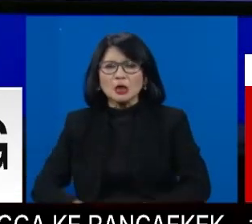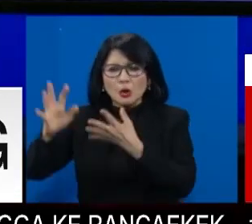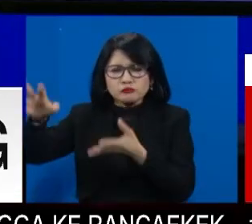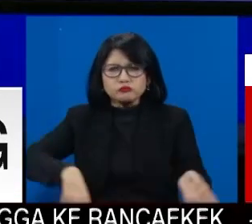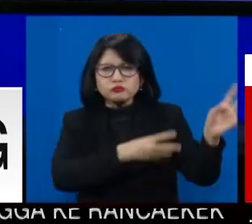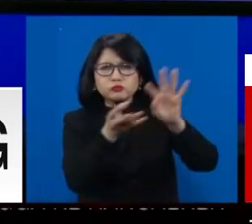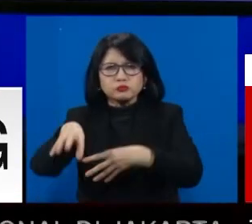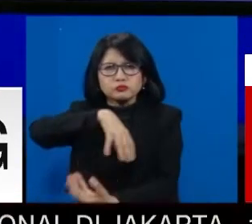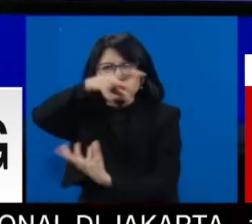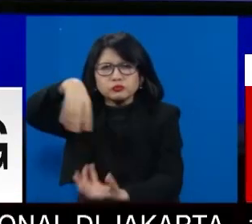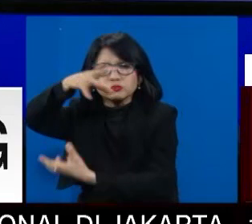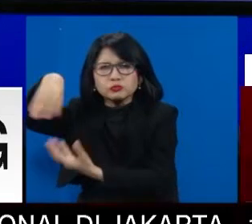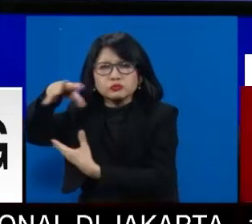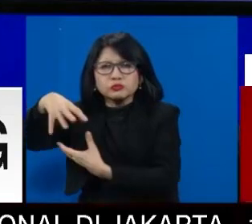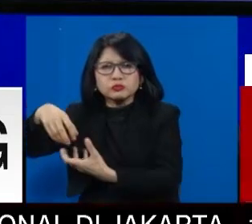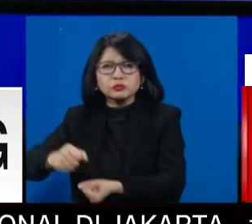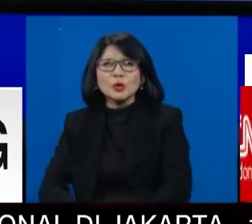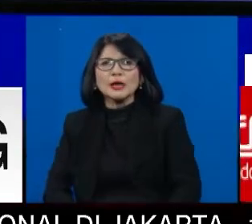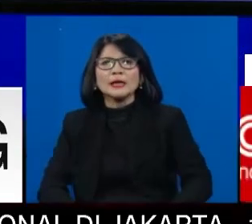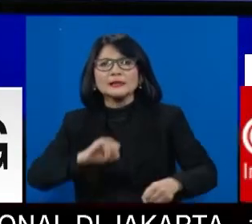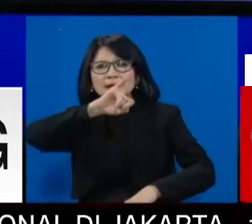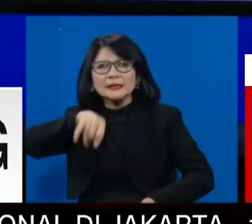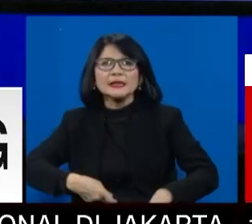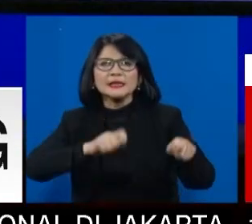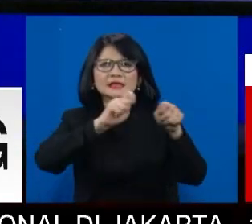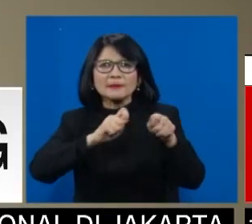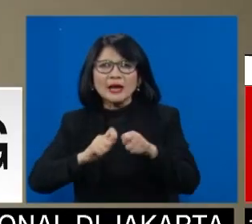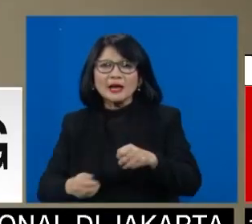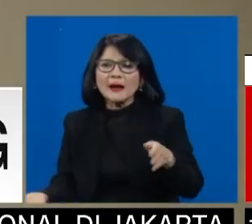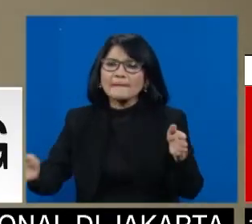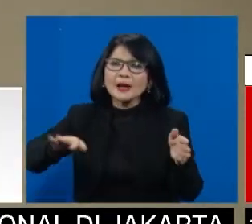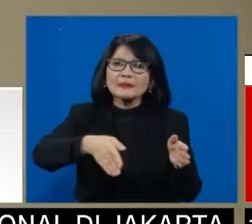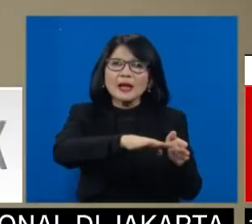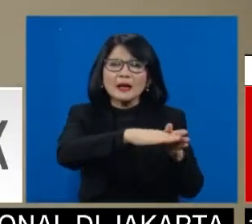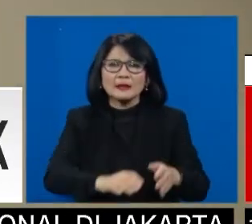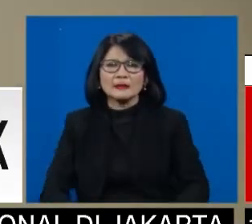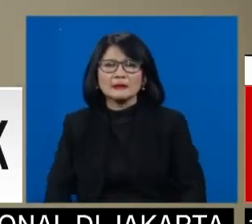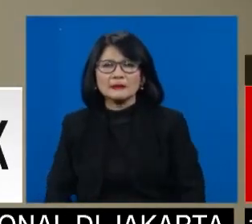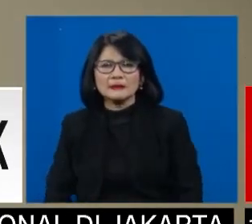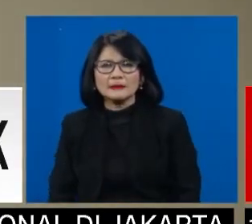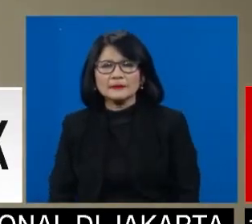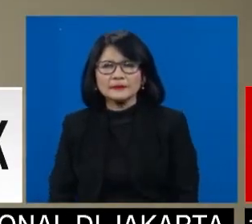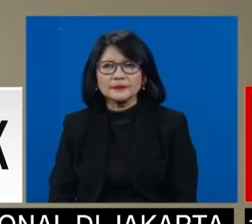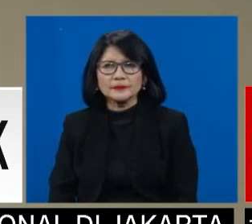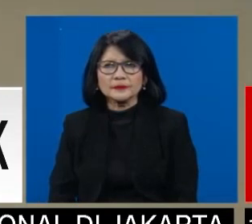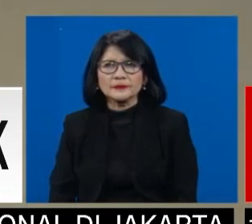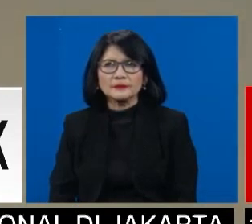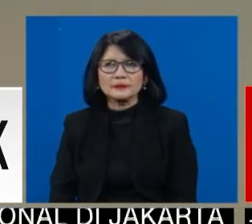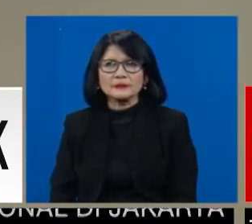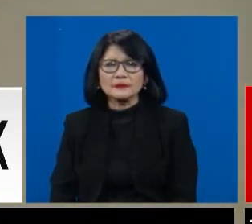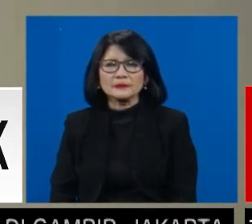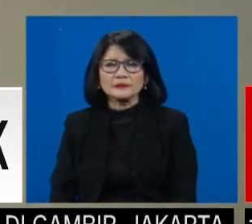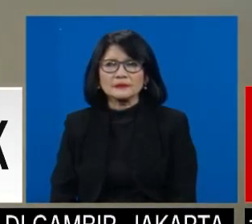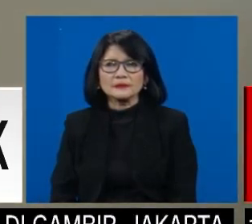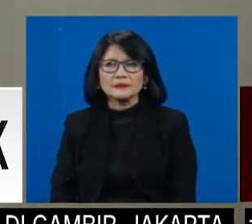warga di kawasan pantai Jepara, Jawa Tengah. Lagi badai, plafon Bandara Kertajati